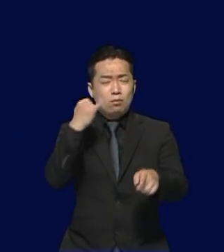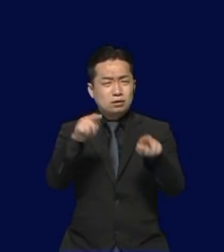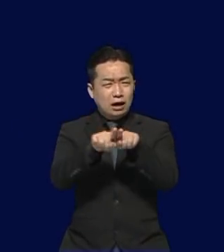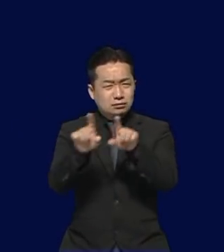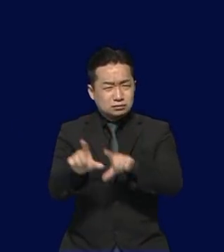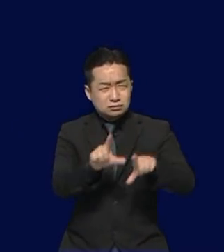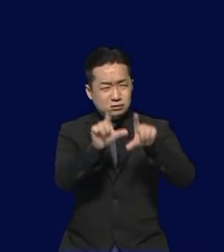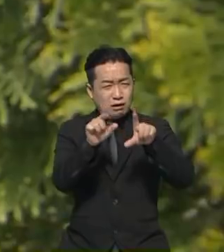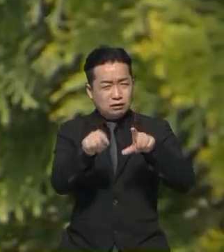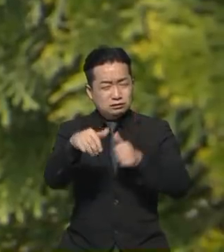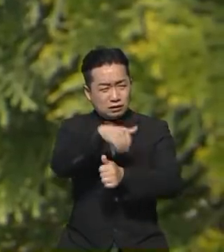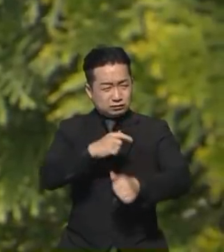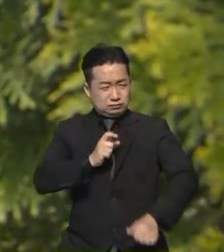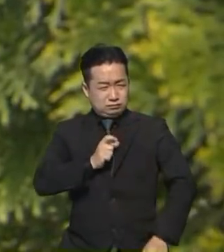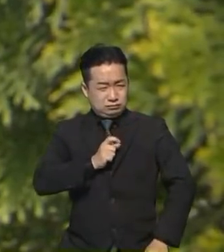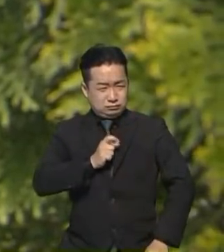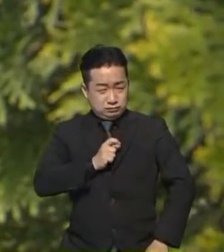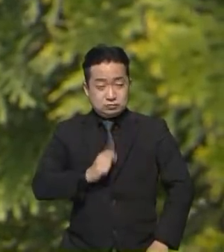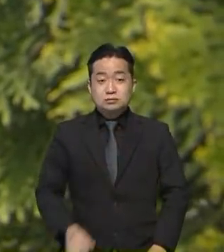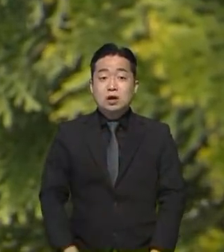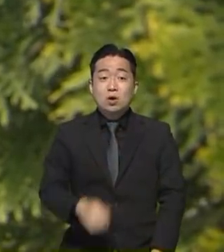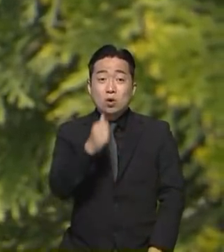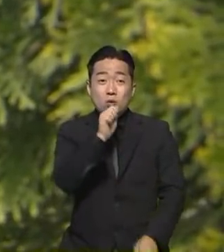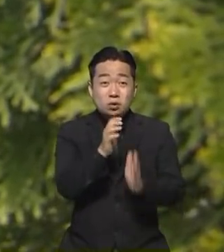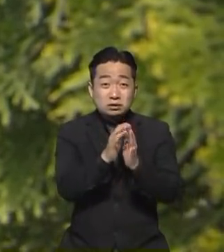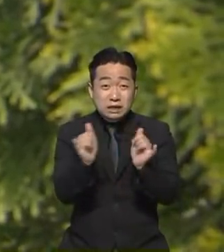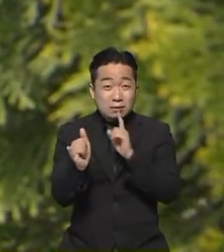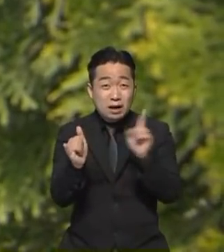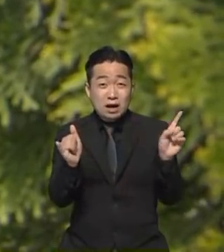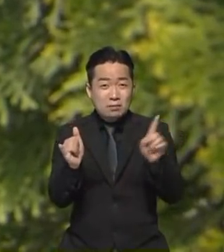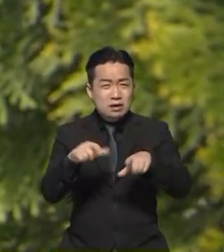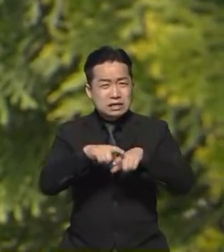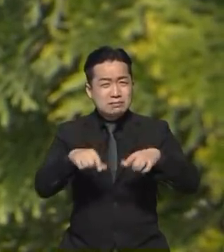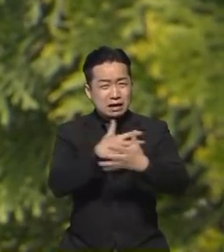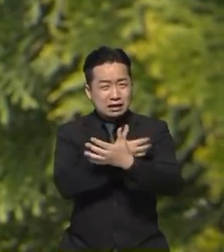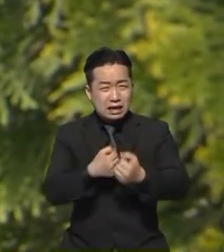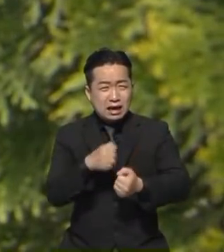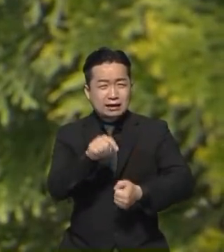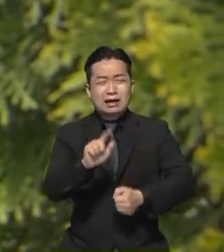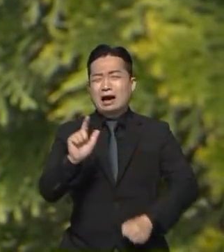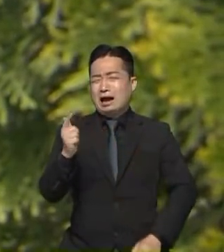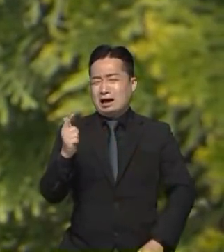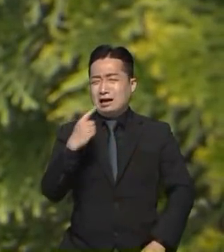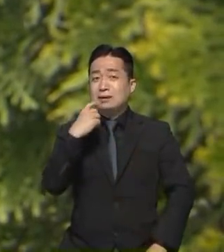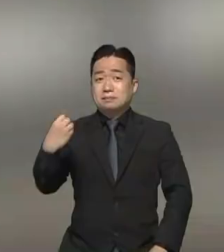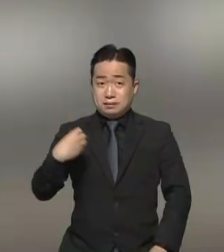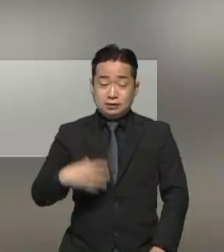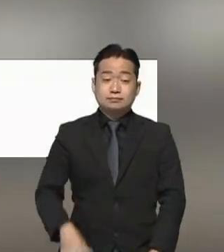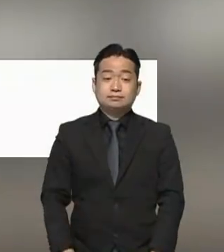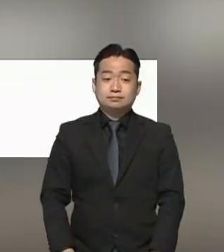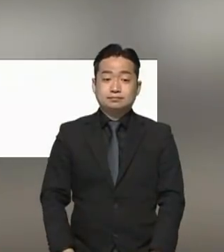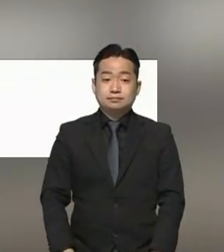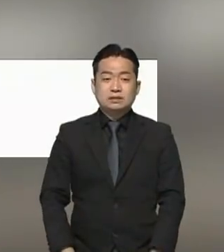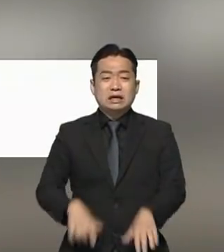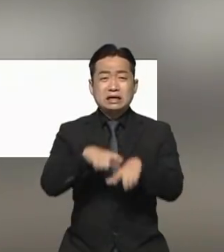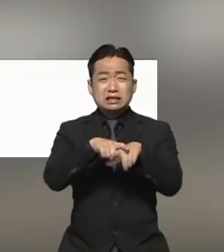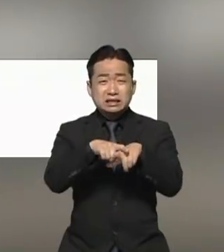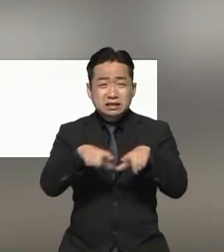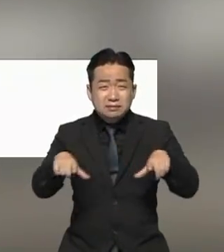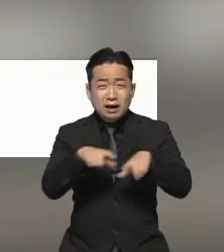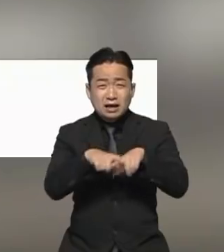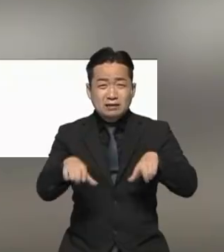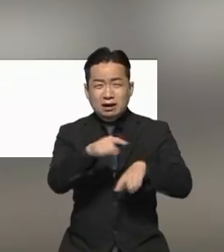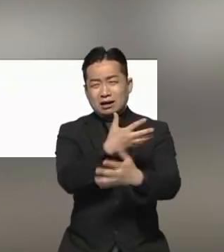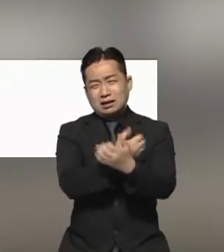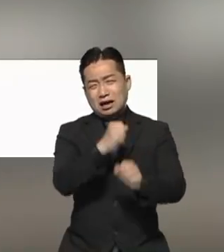있는 겁니다. 부동산 중개업자들은 일반적인 계약 형태는 아니라고 말합니다. 일반적인 케이스가